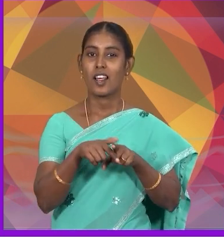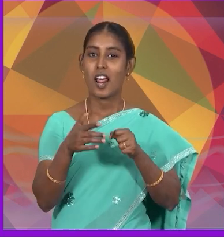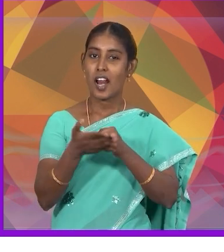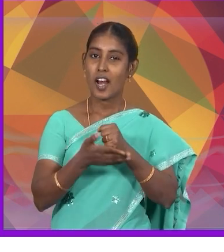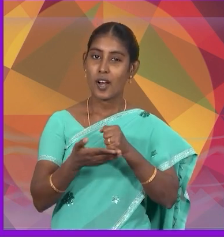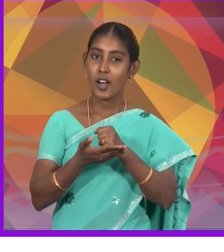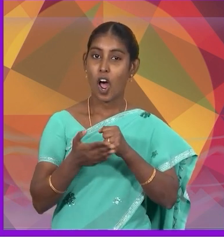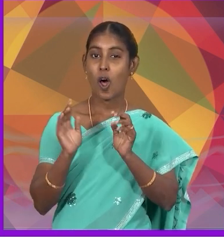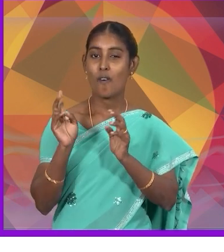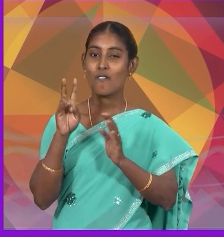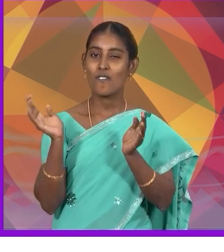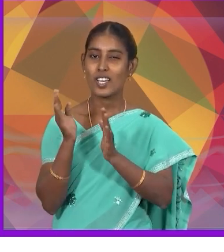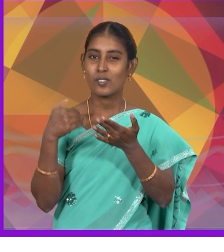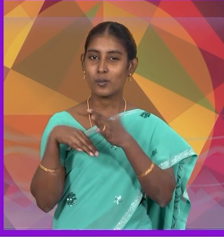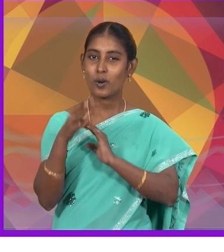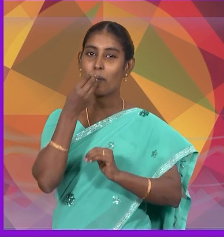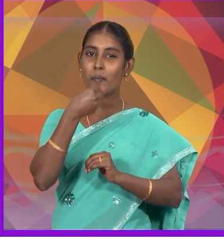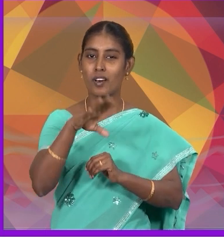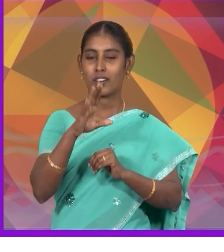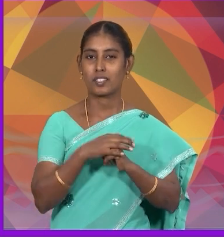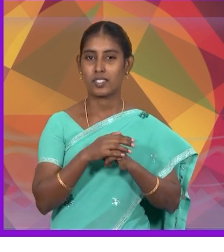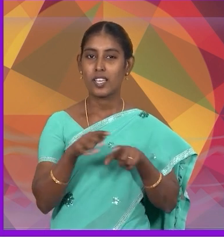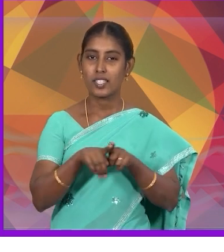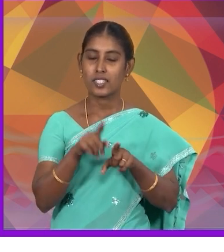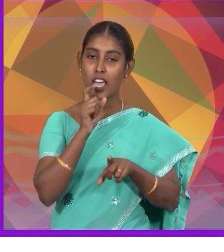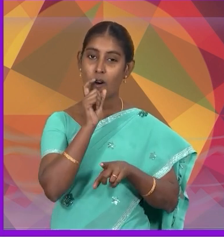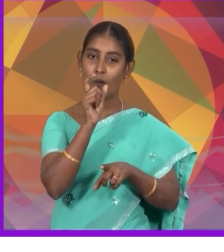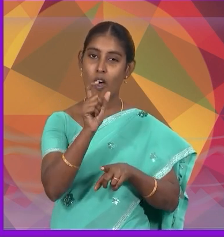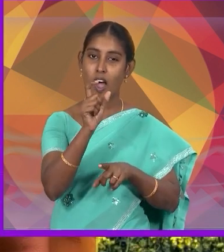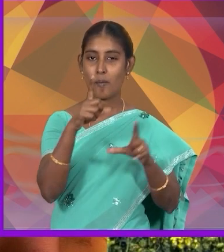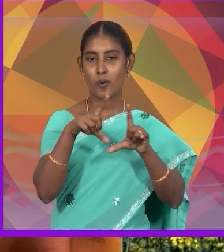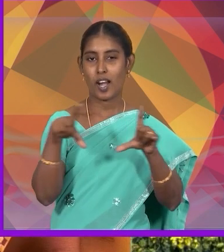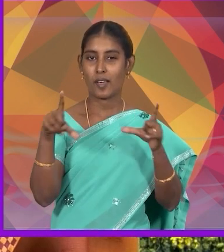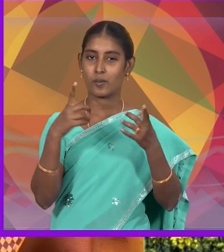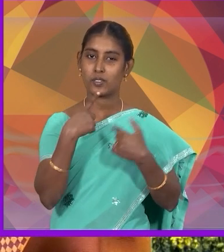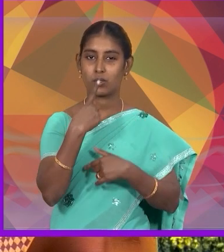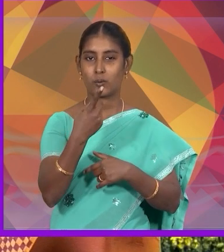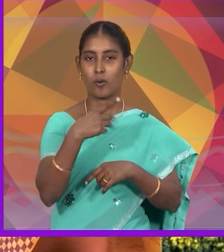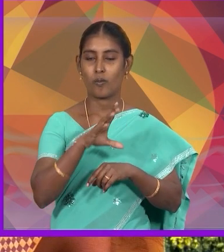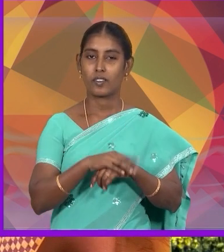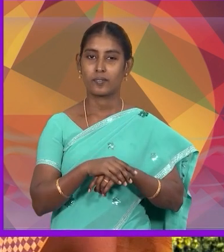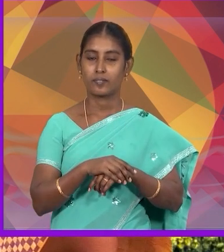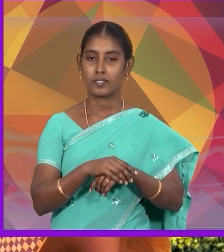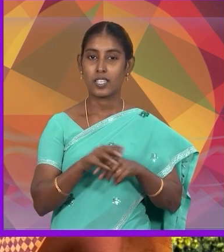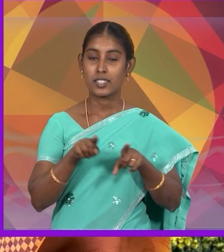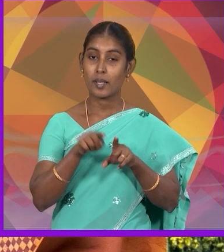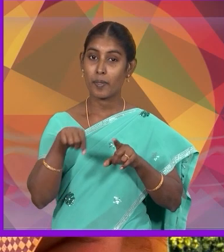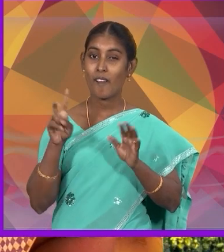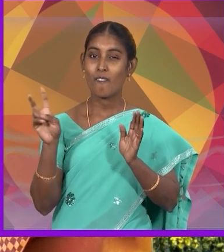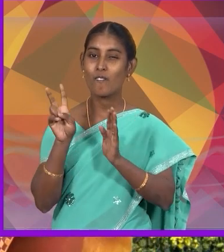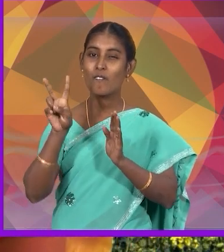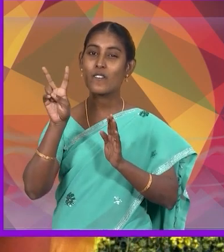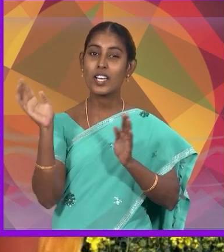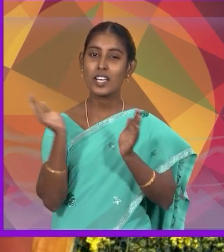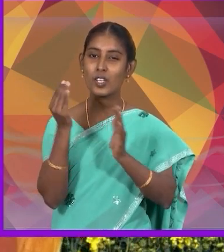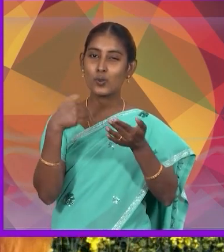நாட்டுப்புற பாடல் எனப்படுகிறது. இதனை வாய்மொழி இலக்கியம் என்றும் கூறுவர். இப்ப இந்த நாட்டுப்புற பாடல் அப்படிங்கிறது